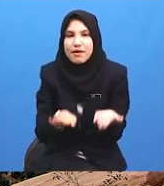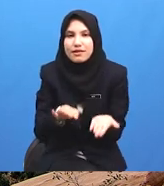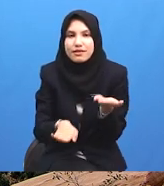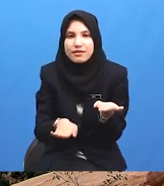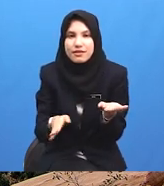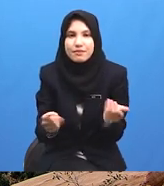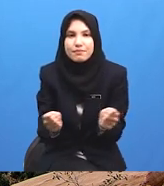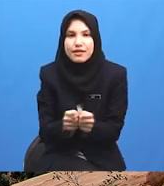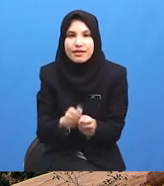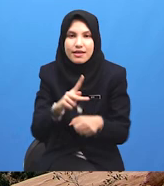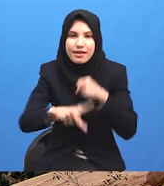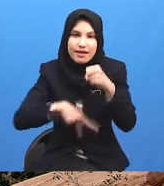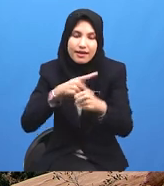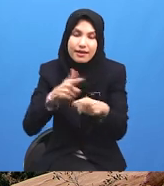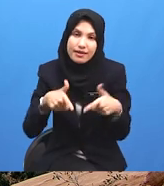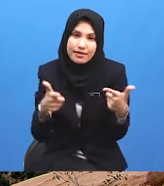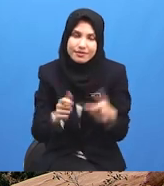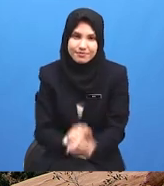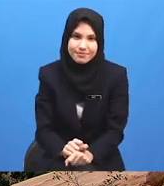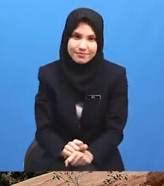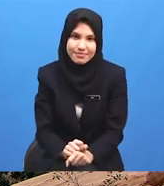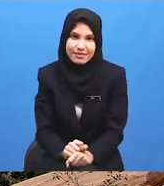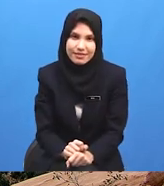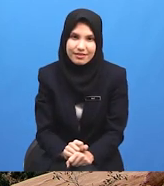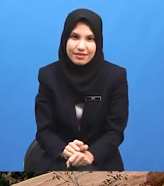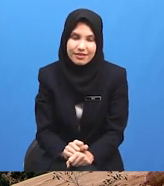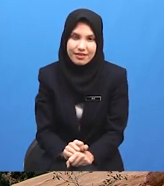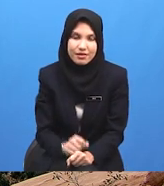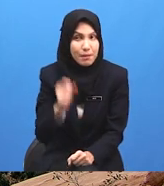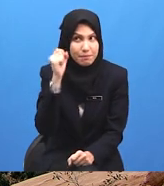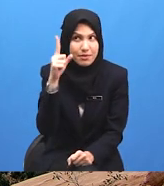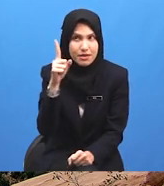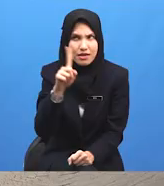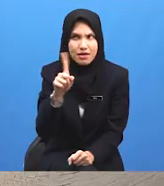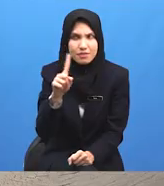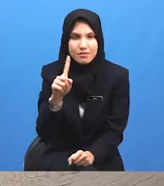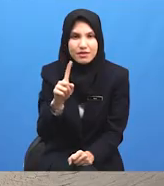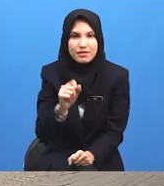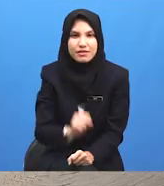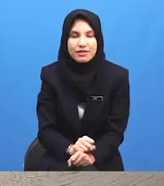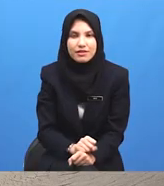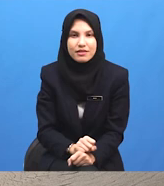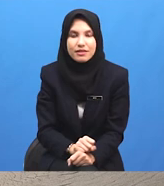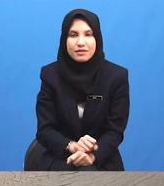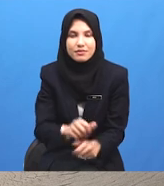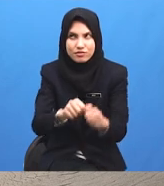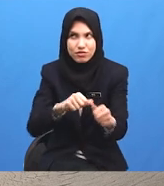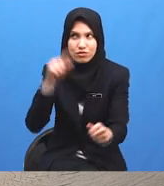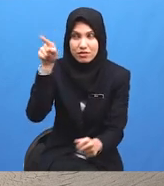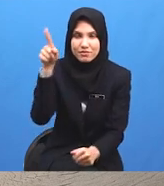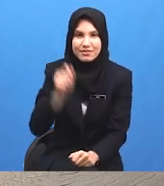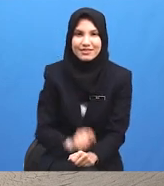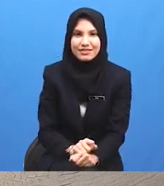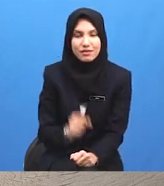semua ramalkan suhu pada planet yang paling jauh daripada matahari? Tekaan kamu